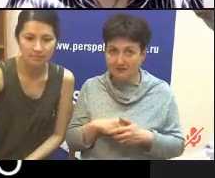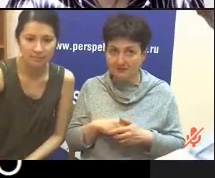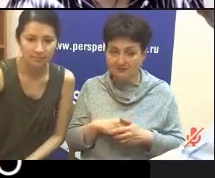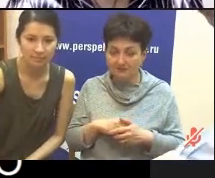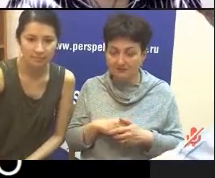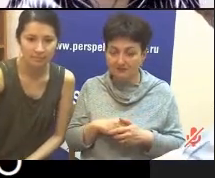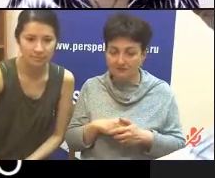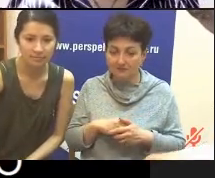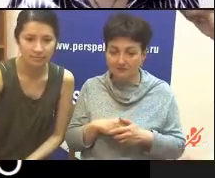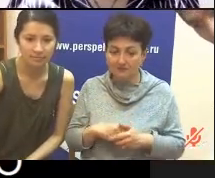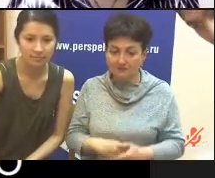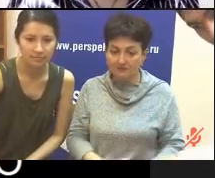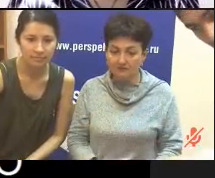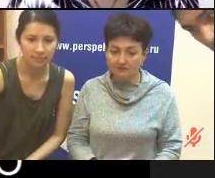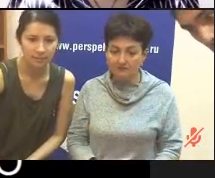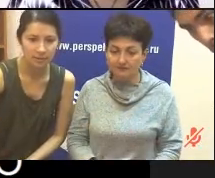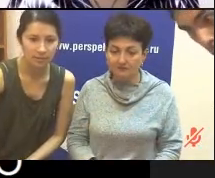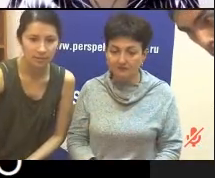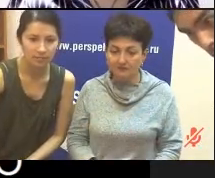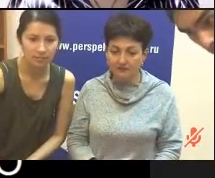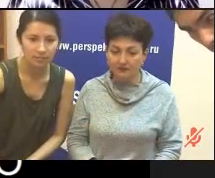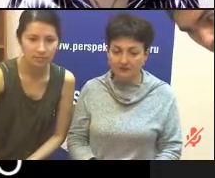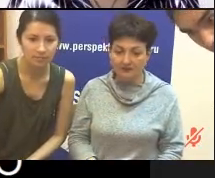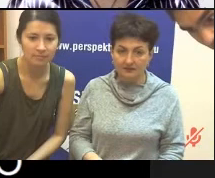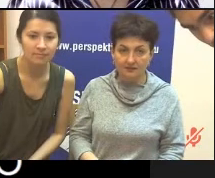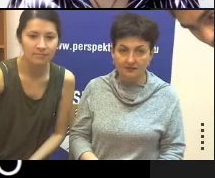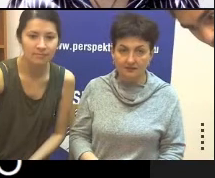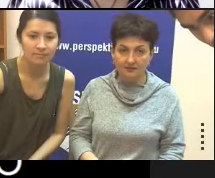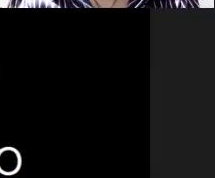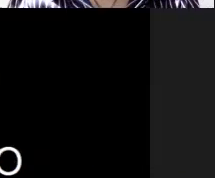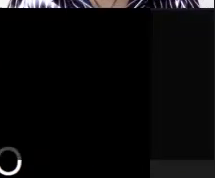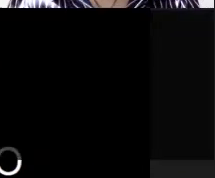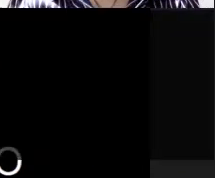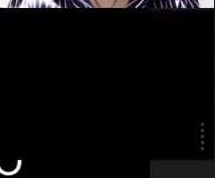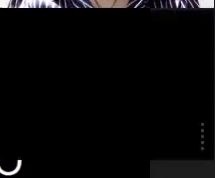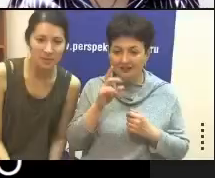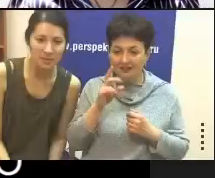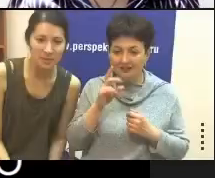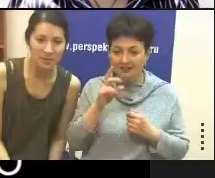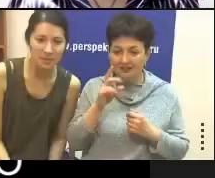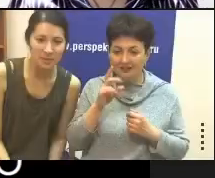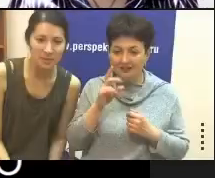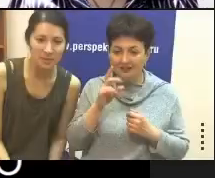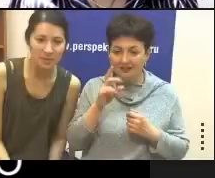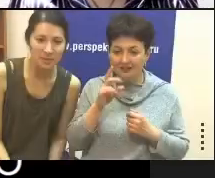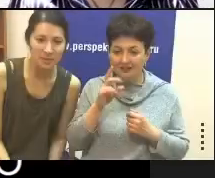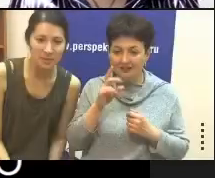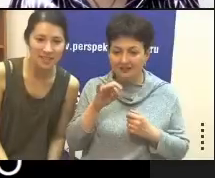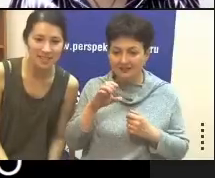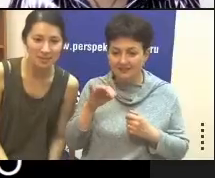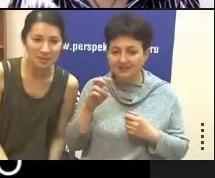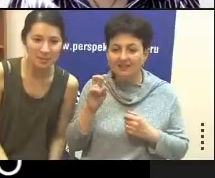завершаем понемножку. коллеги. Да, Кристин,